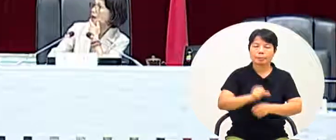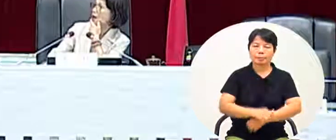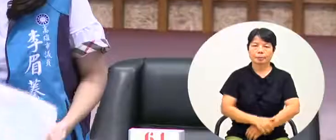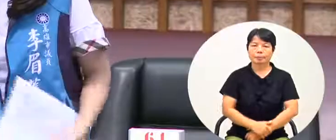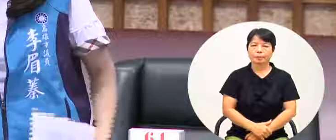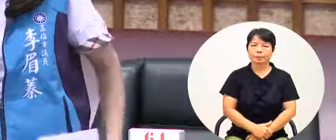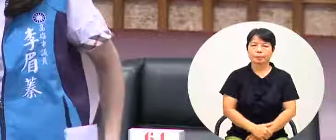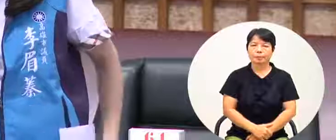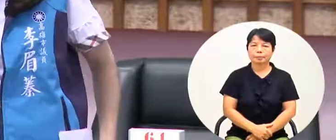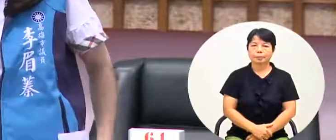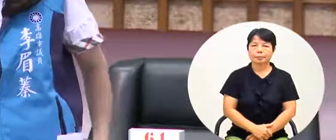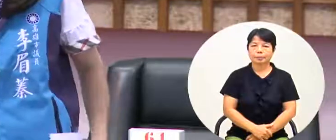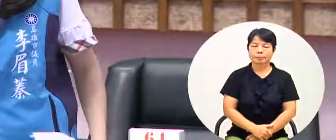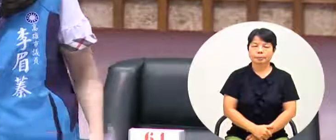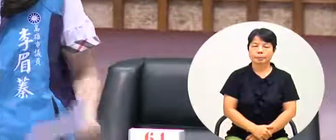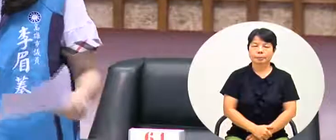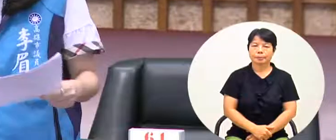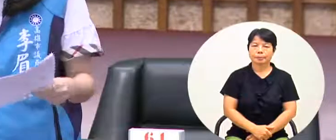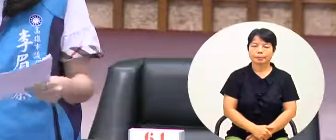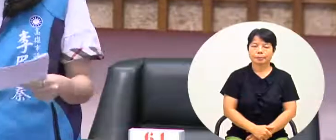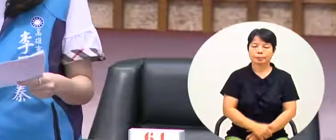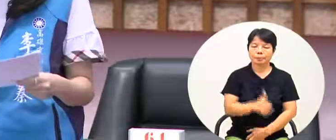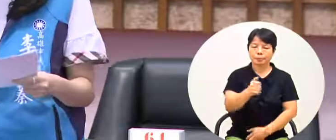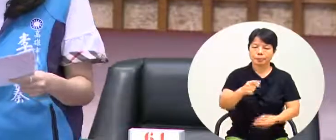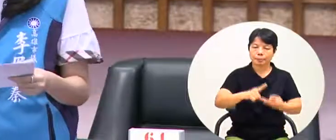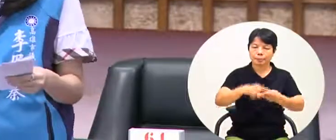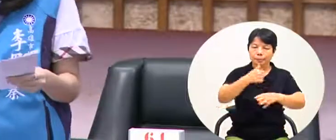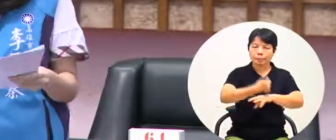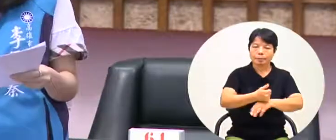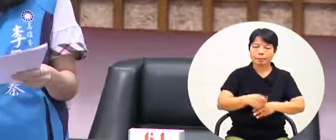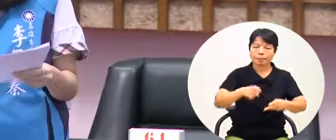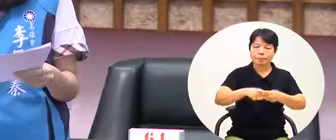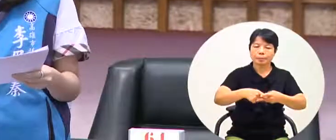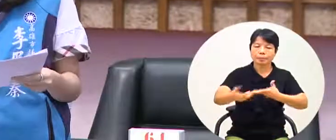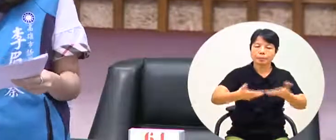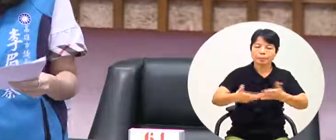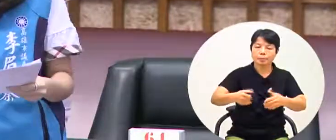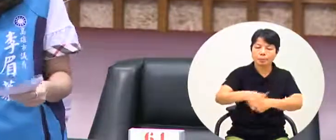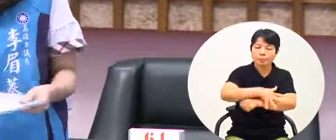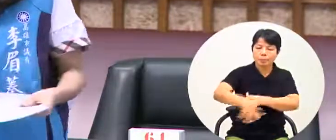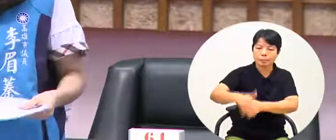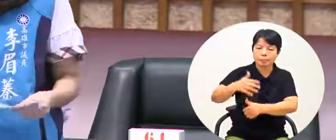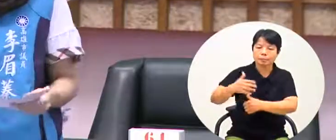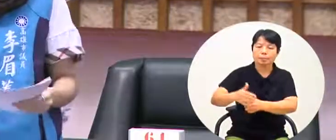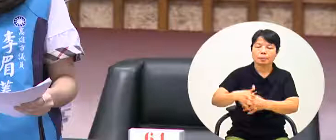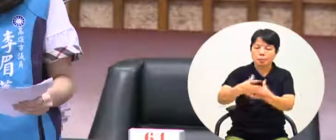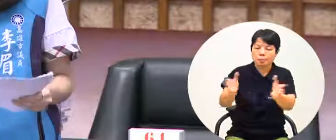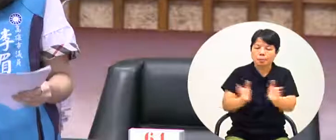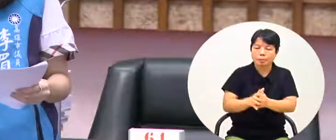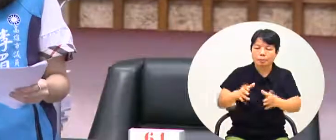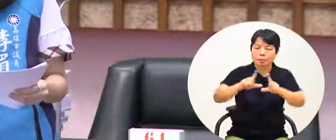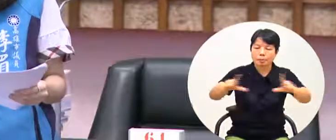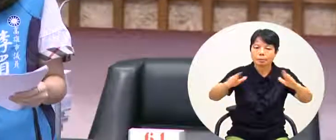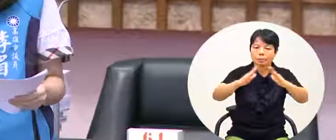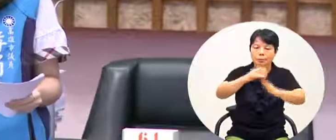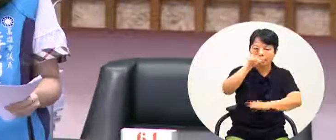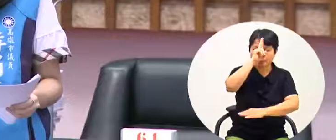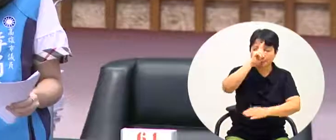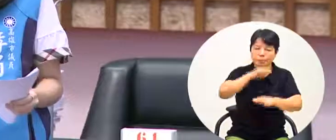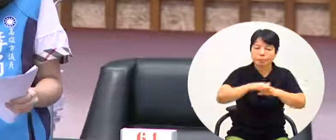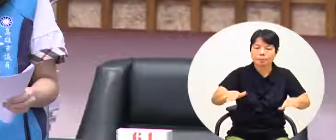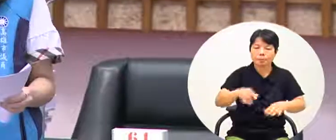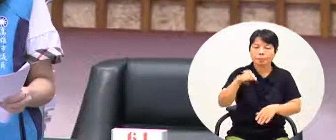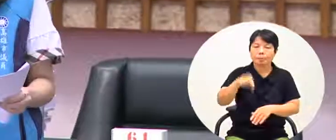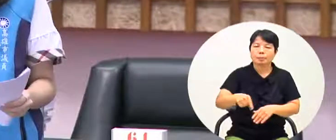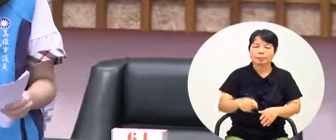谢谢主席，还有我们公务部门的市府团队，大家午安哦。那其实这次呢，我在那个都发局的业务报